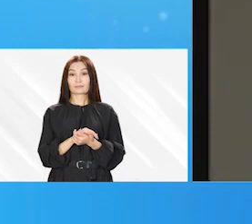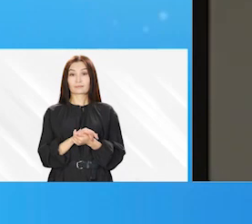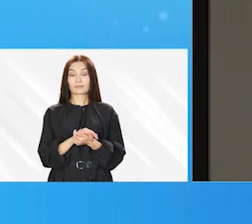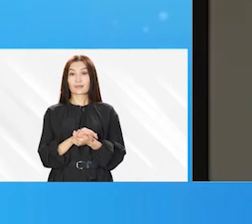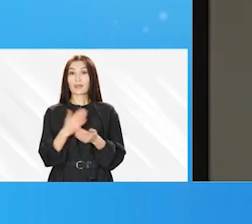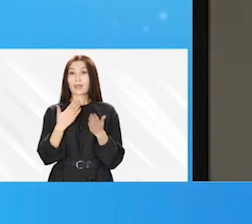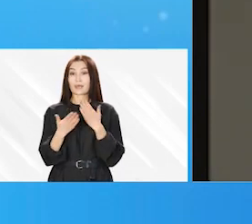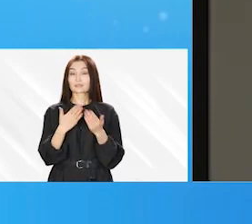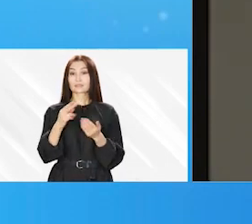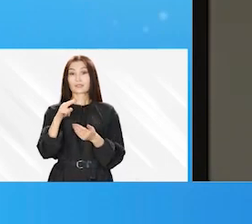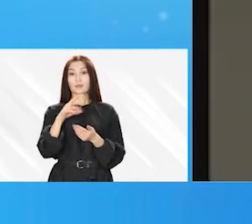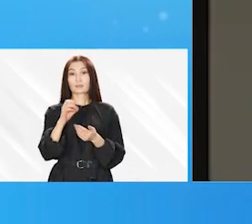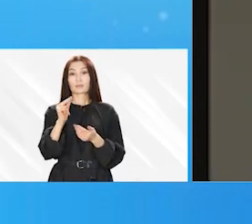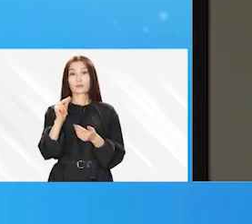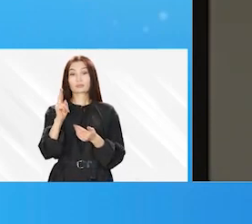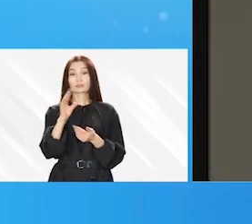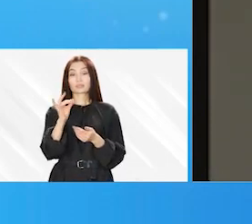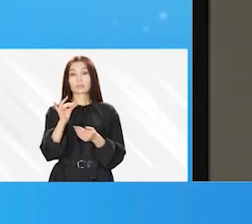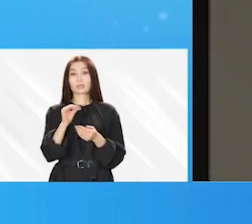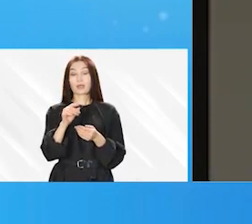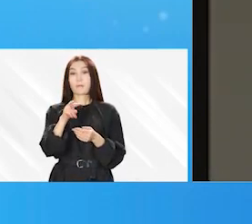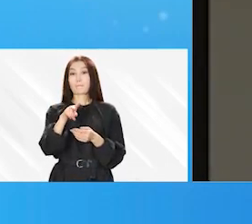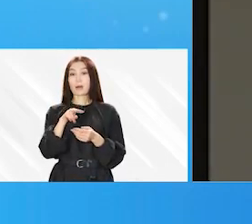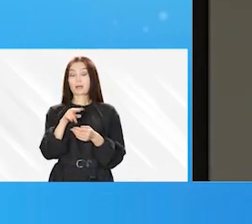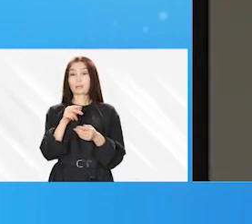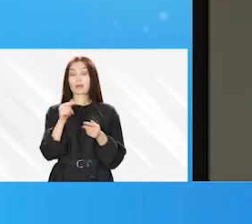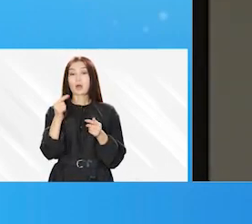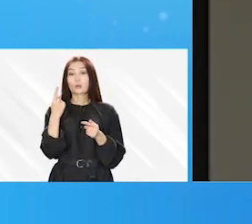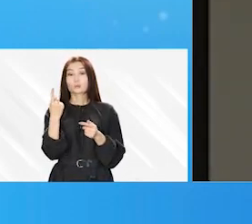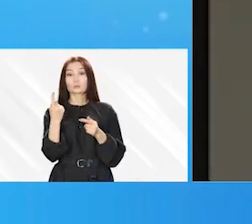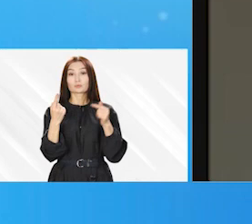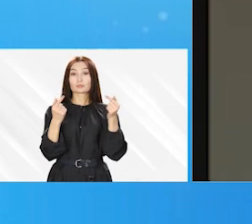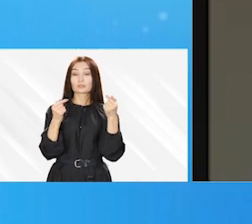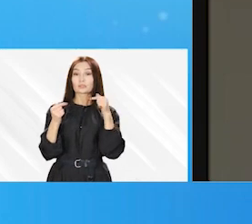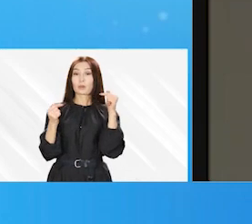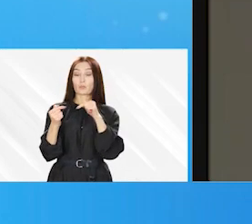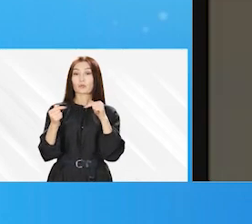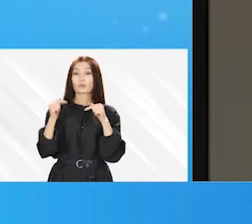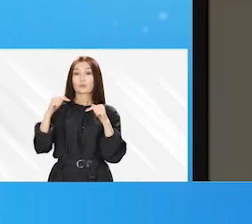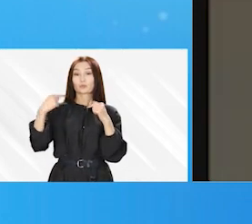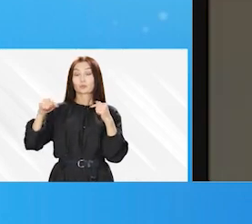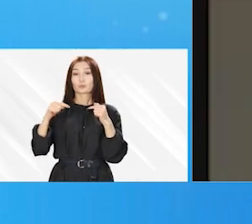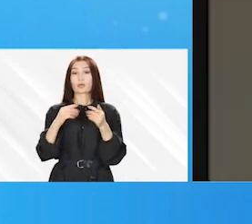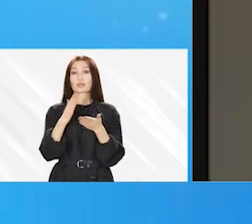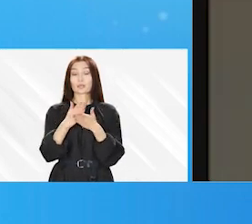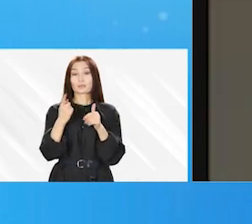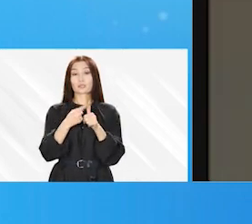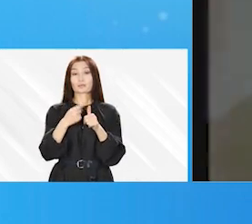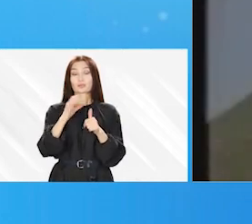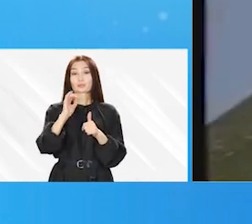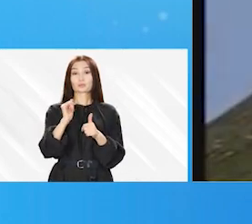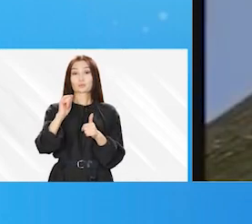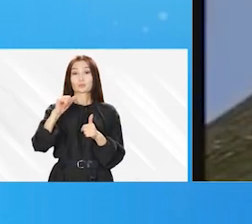если почки располагаются парами друг напротив друга то такое расположение называют супротивным